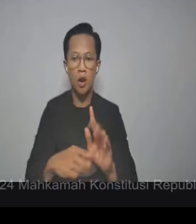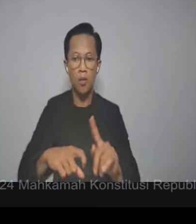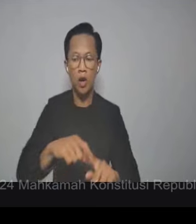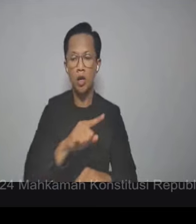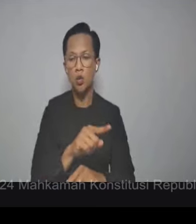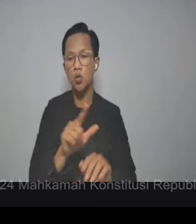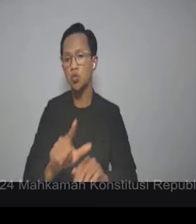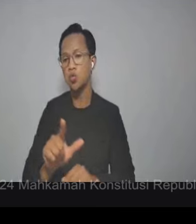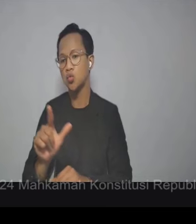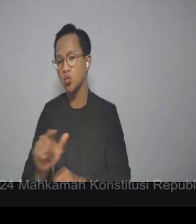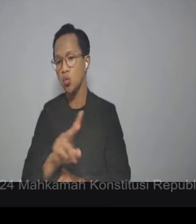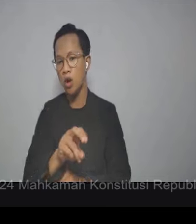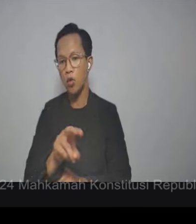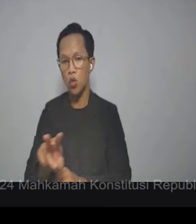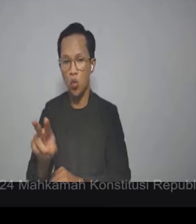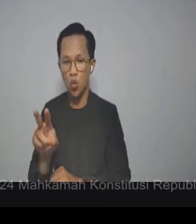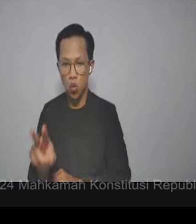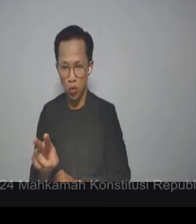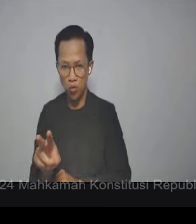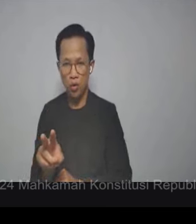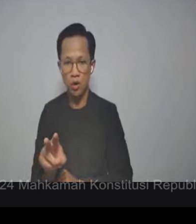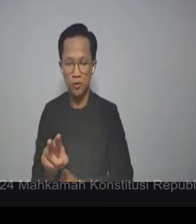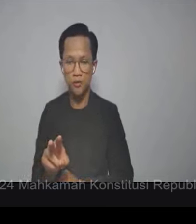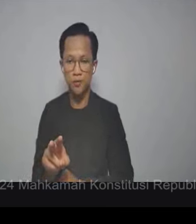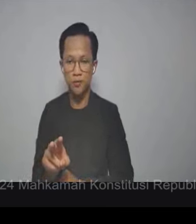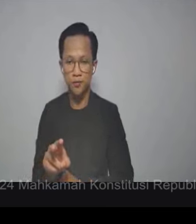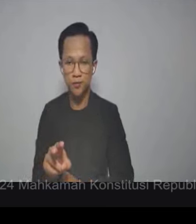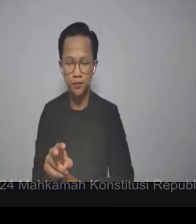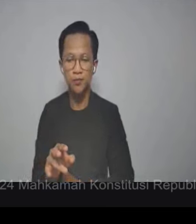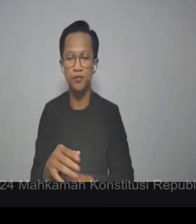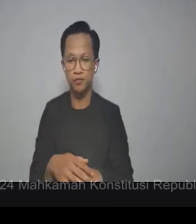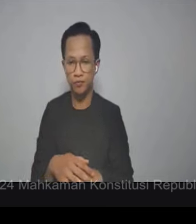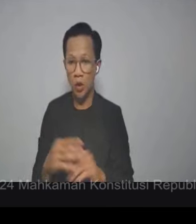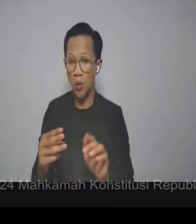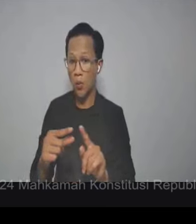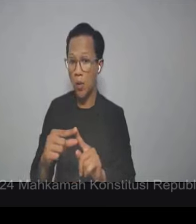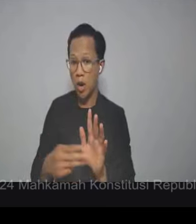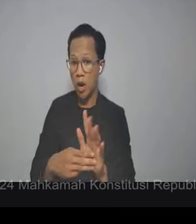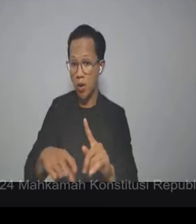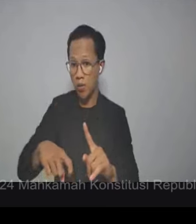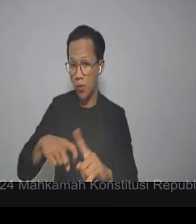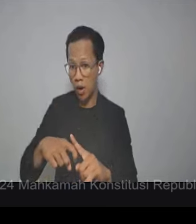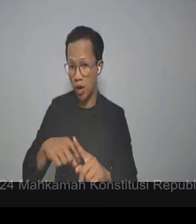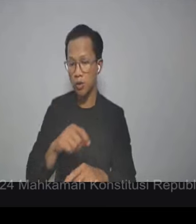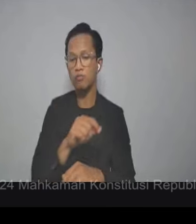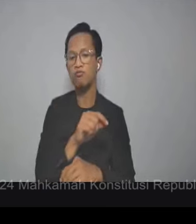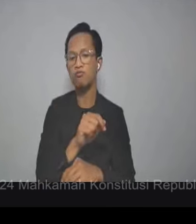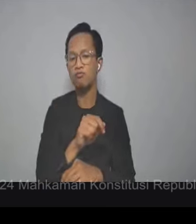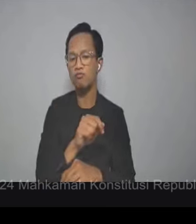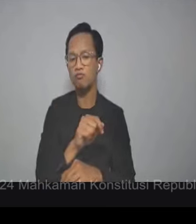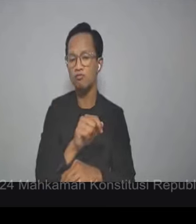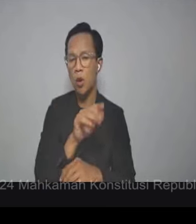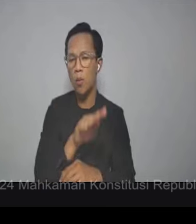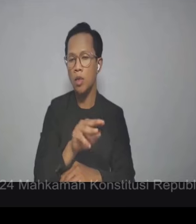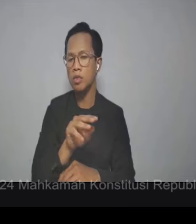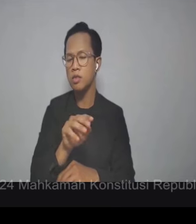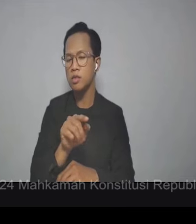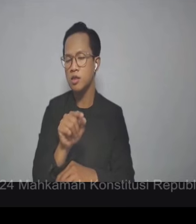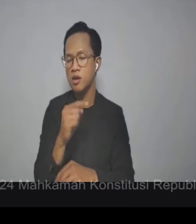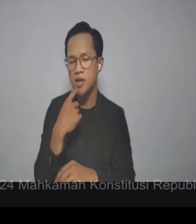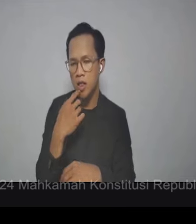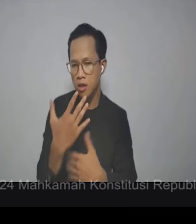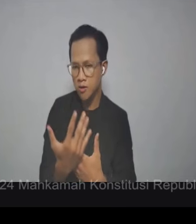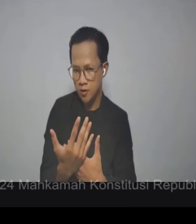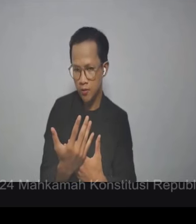1772022 tanpa mahkamah bermaksud menilai legalitas PMK 177 PMK ako pada prinsipnya mengatur hal ihwal yang berkaitan dengan